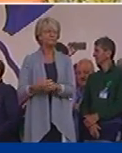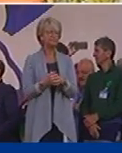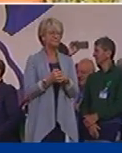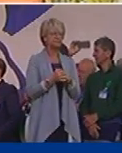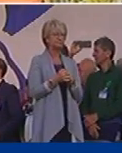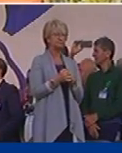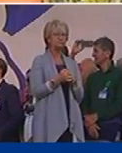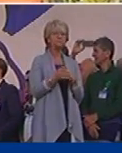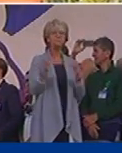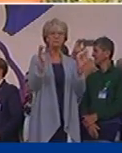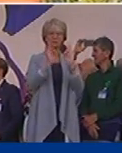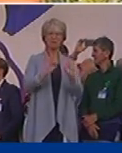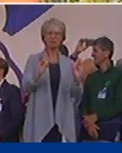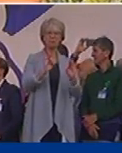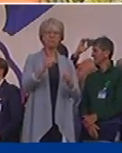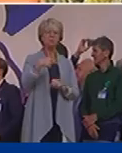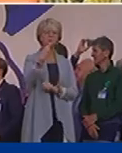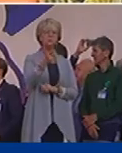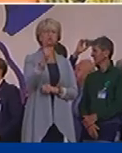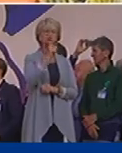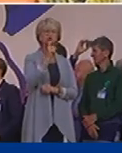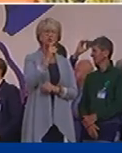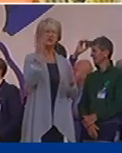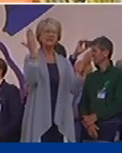Preparatevi per giovedì sera.